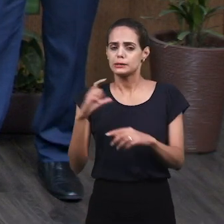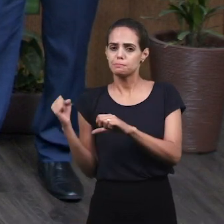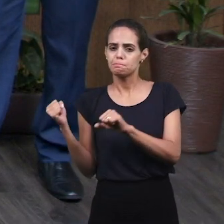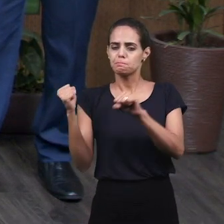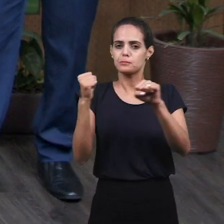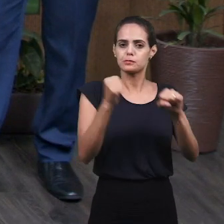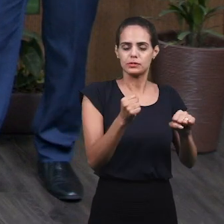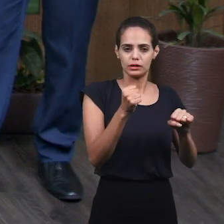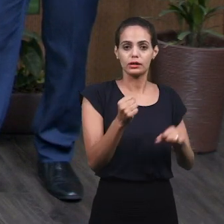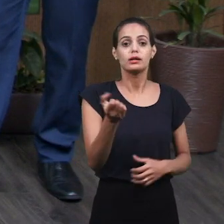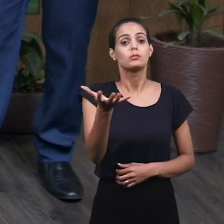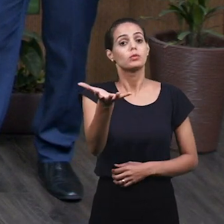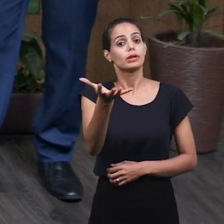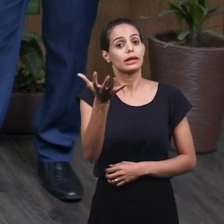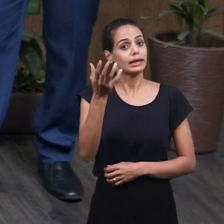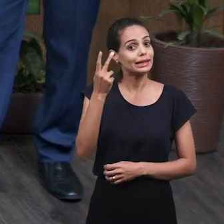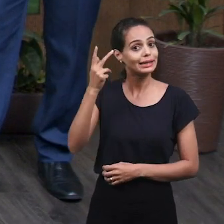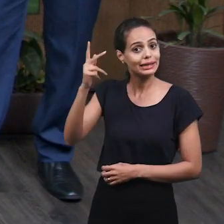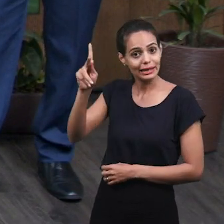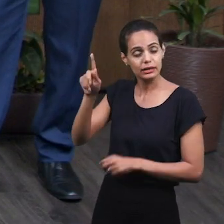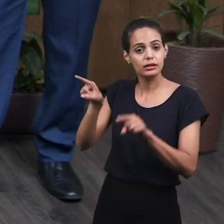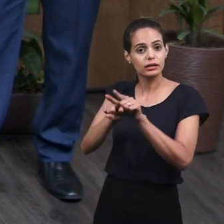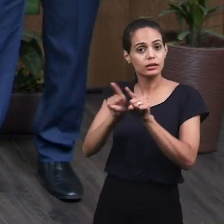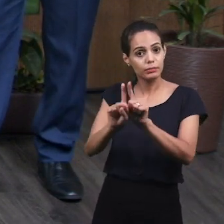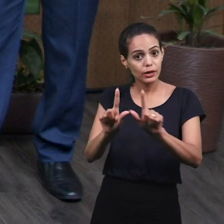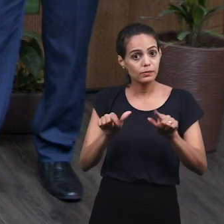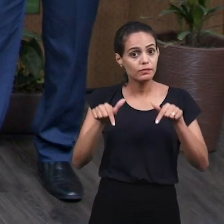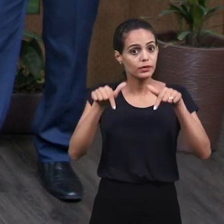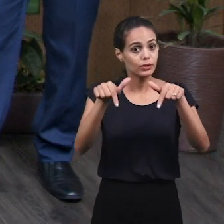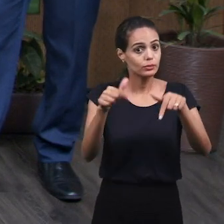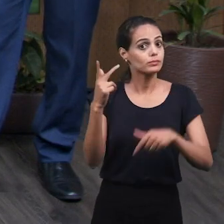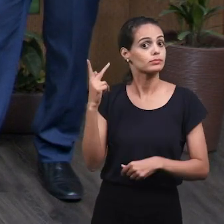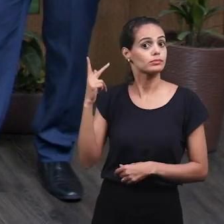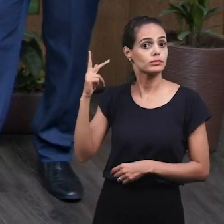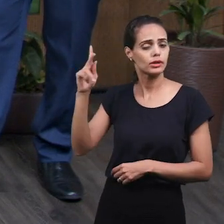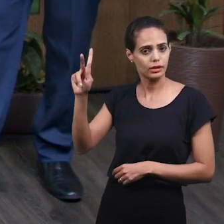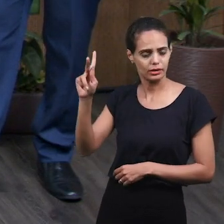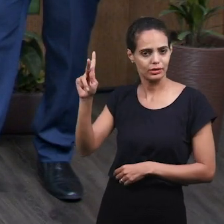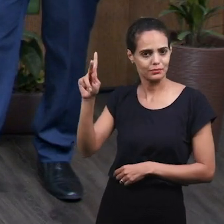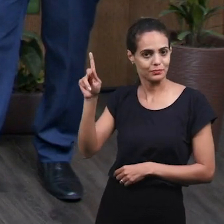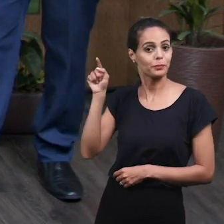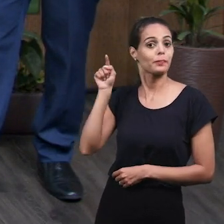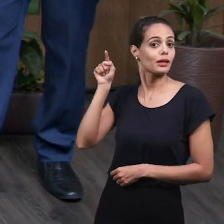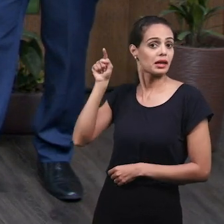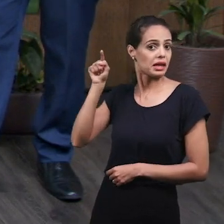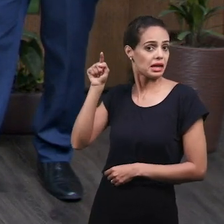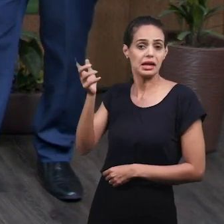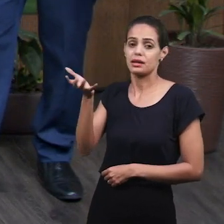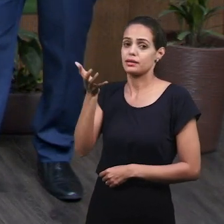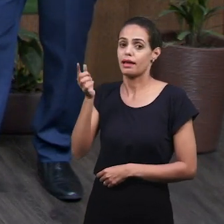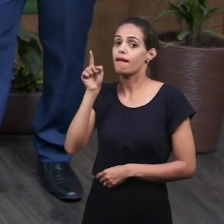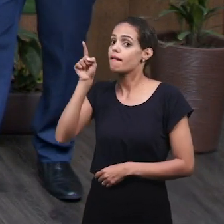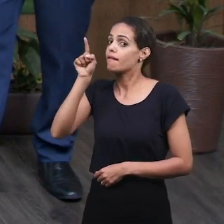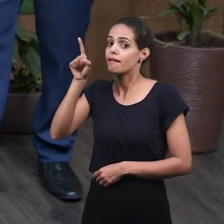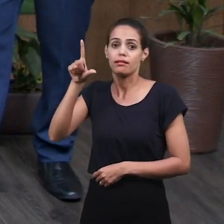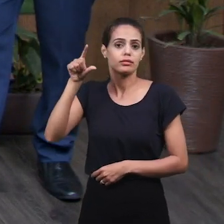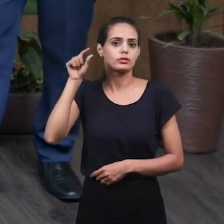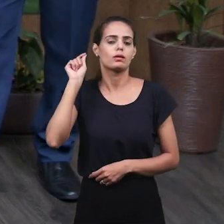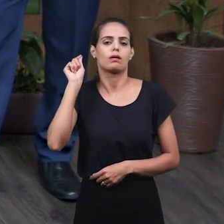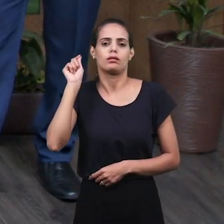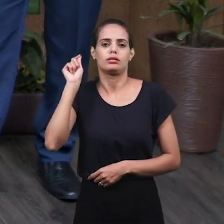le vouloir et l'effectuer dans la vie de l'homme selon sa bonne volonté. Comme nous voyons,